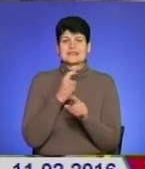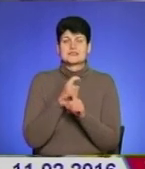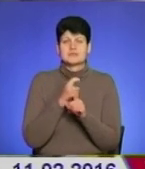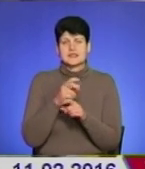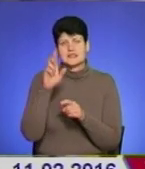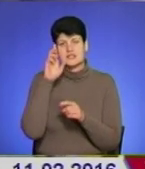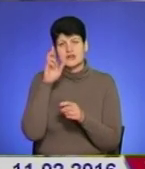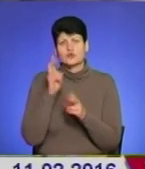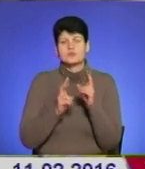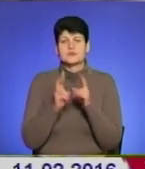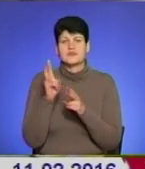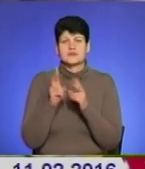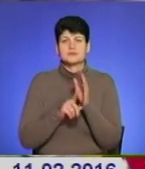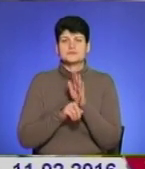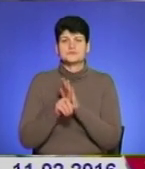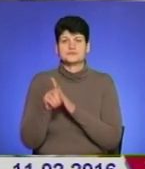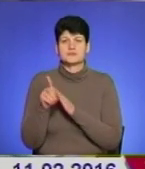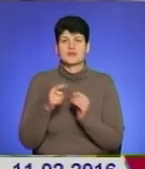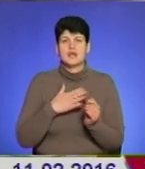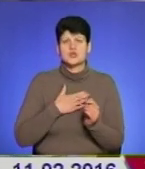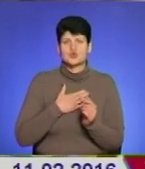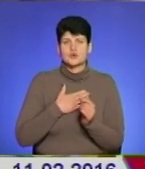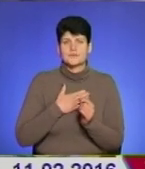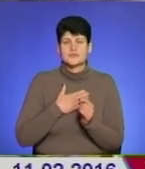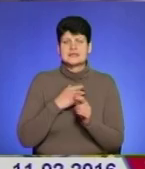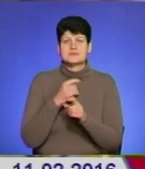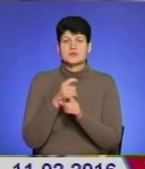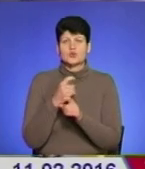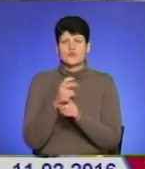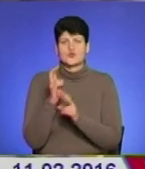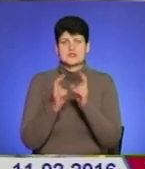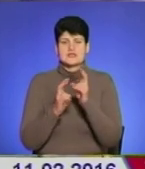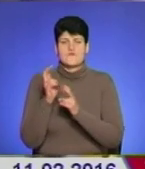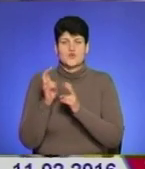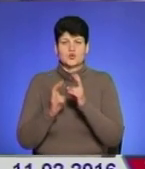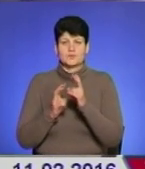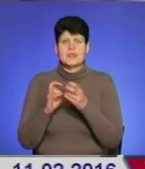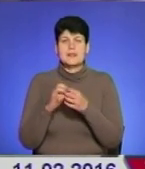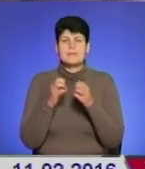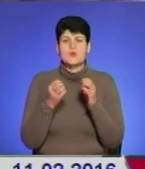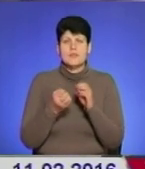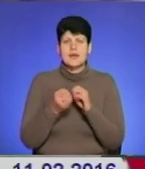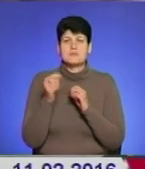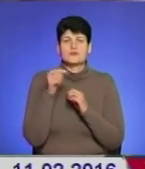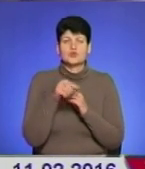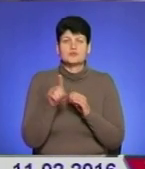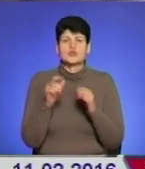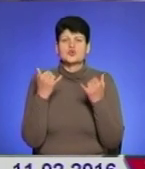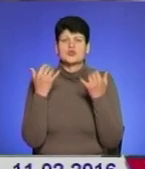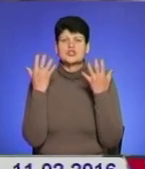підприємства «Укрспирт» на запуск нашого спиртового заводу. Але проблема в тому, що на сьогоднішній